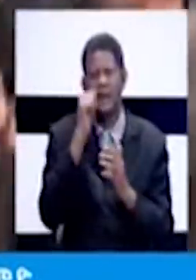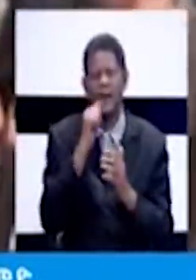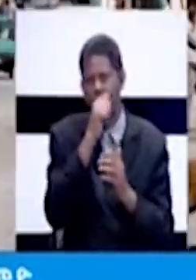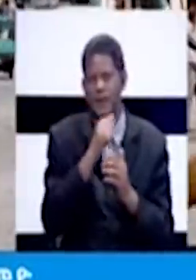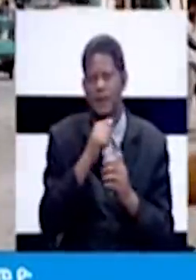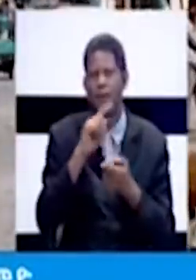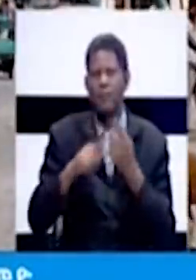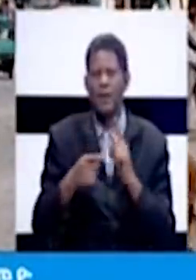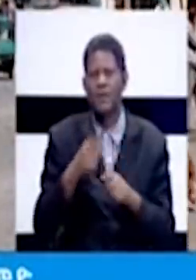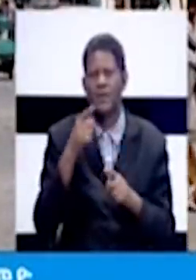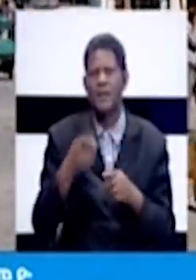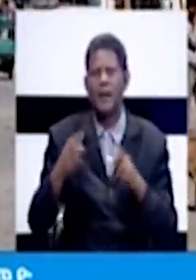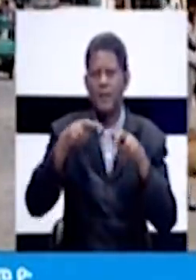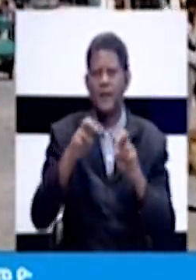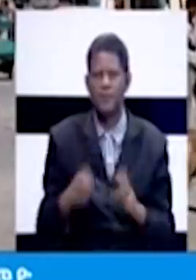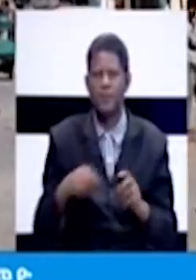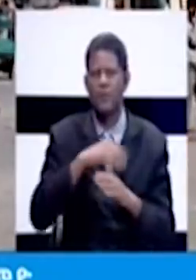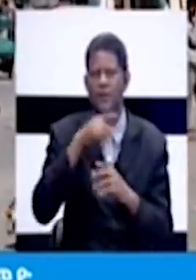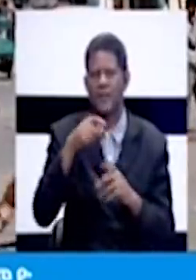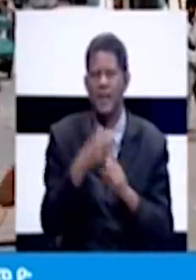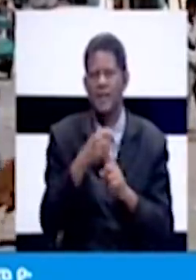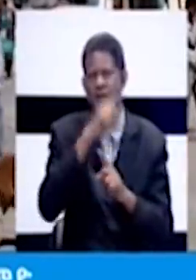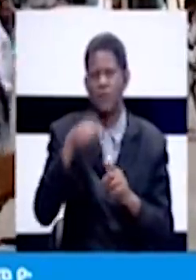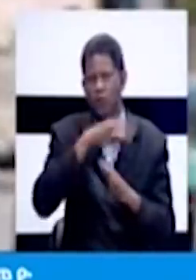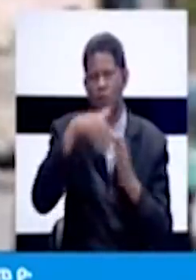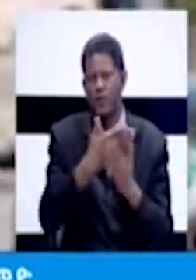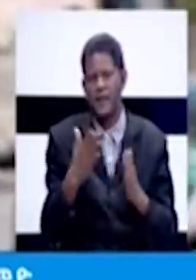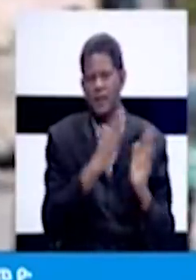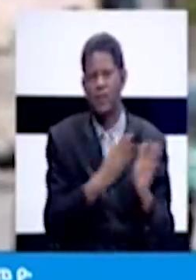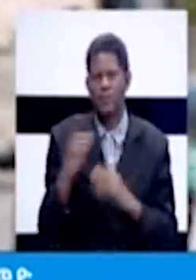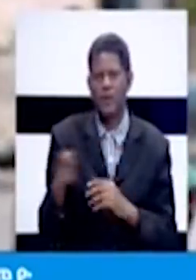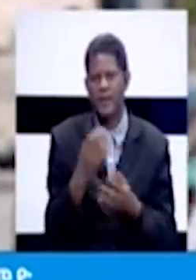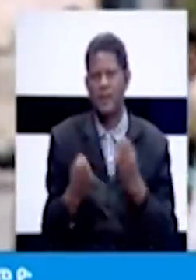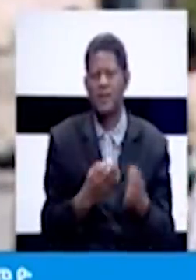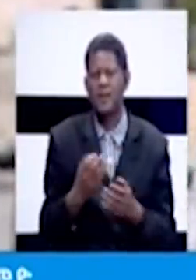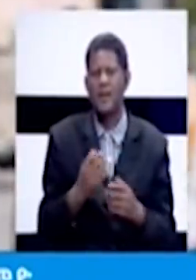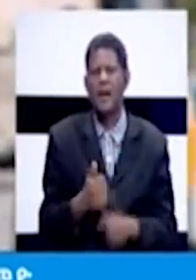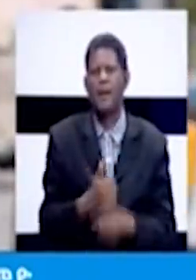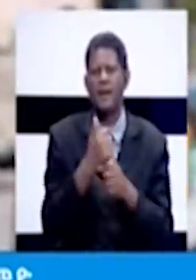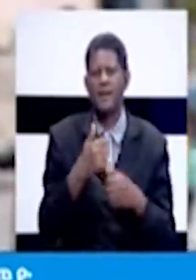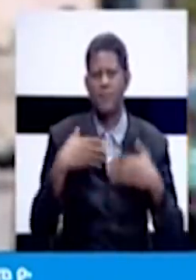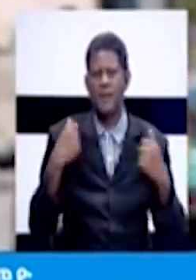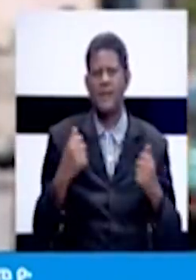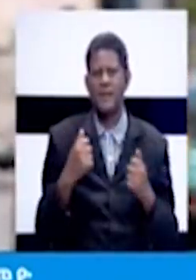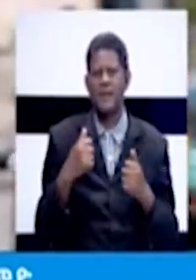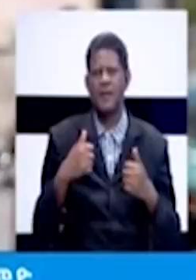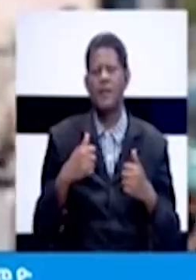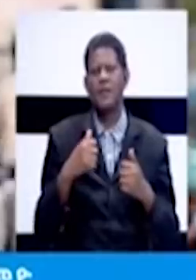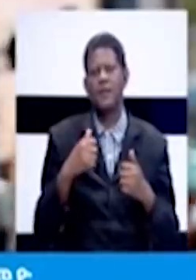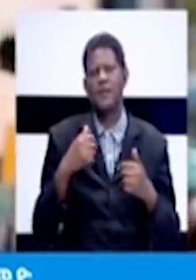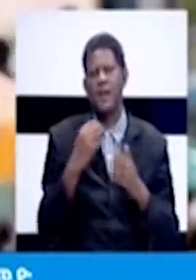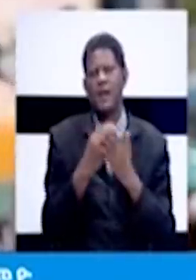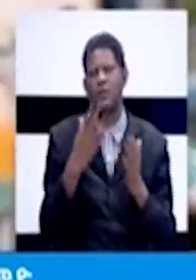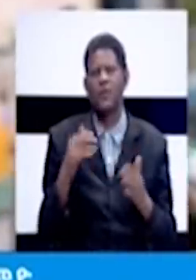بكساو زاوتو تقال زحاتو كلن مخفال دلوات مخانو ميغلصوم حاجزون خزي بمن سيخون بوطات يخون بنغار يخون بدكان